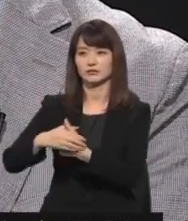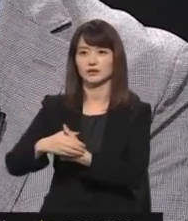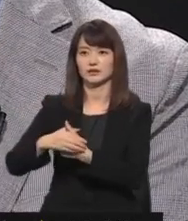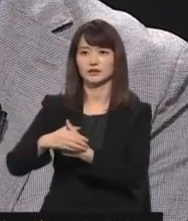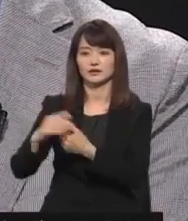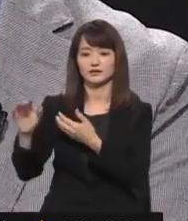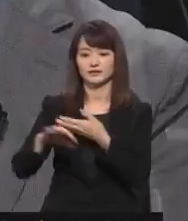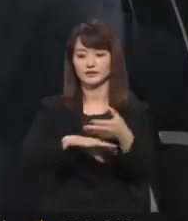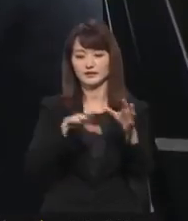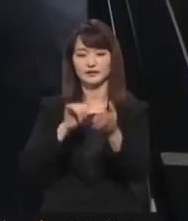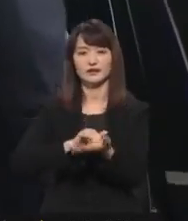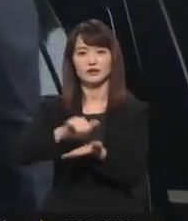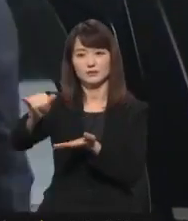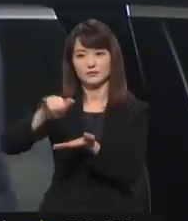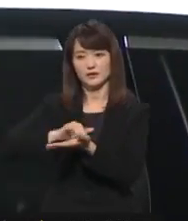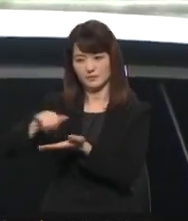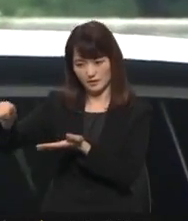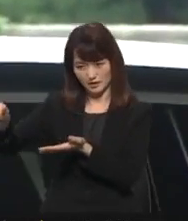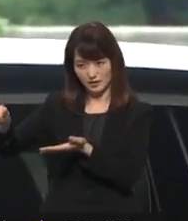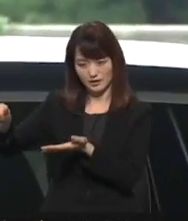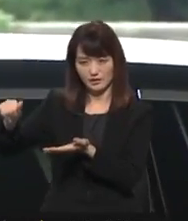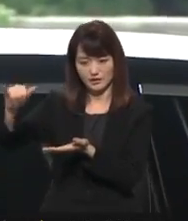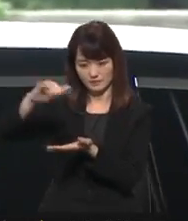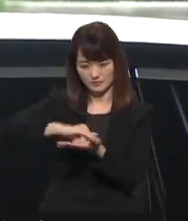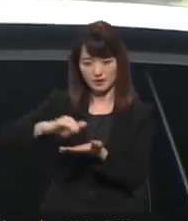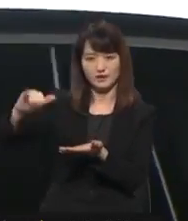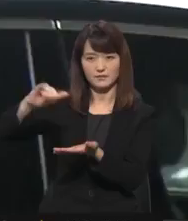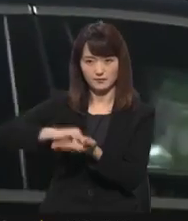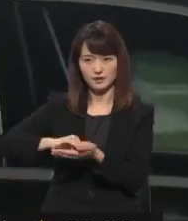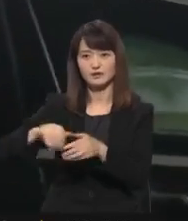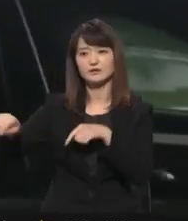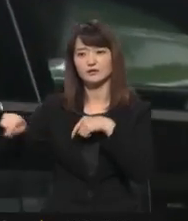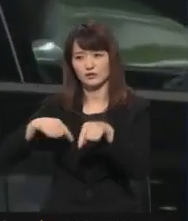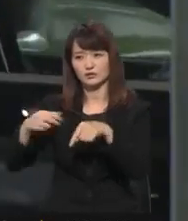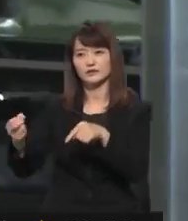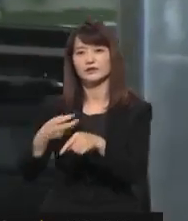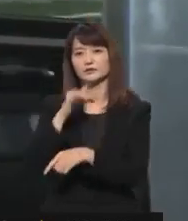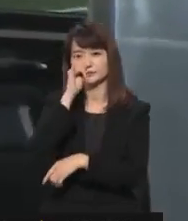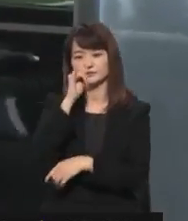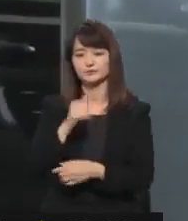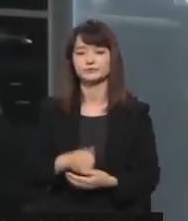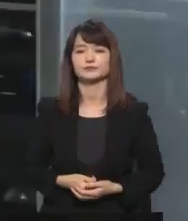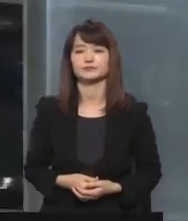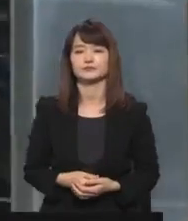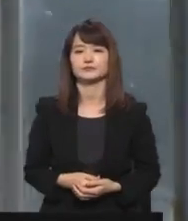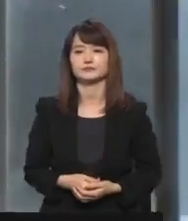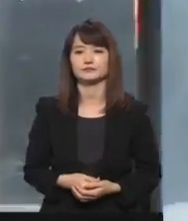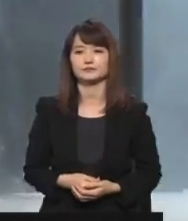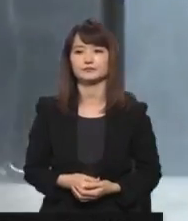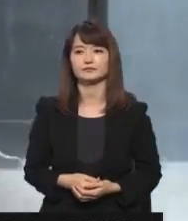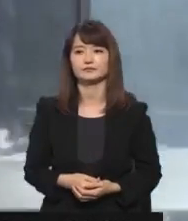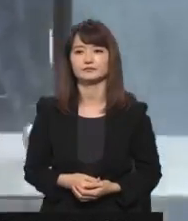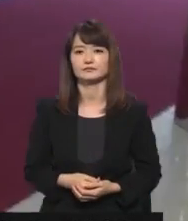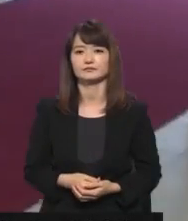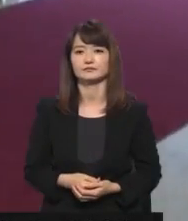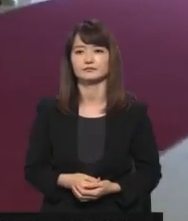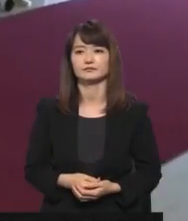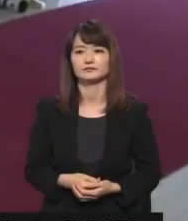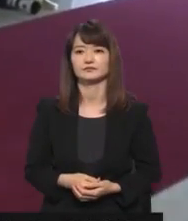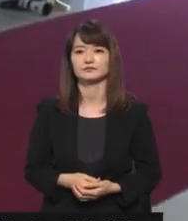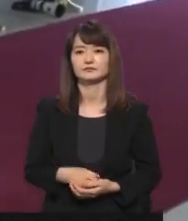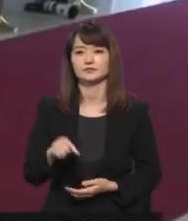나지 않느냐 그 다음에 정치도 할 수 있는 거 아니냐 이런 단어를 준 것이죠 저는 이 사실 자체는 분명 할 것이라고